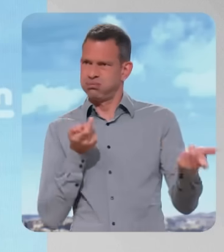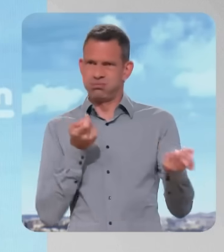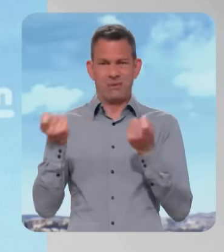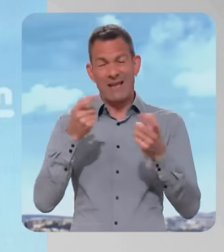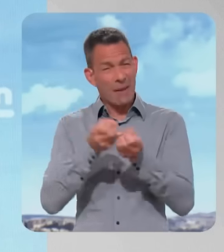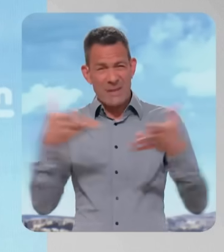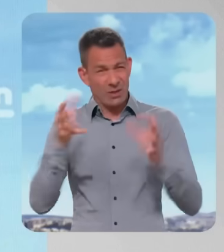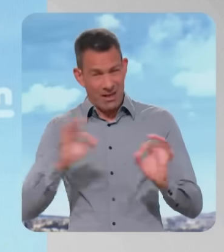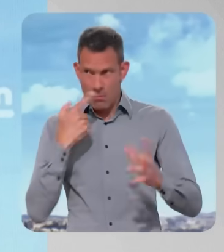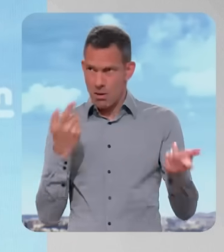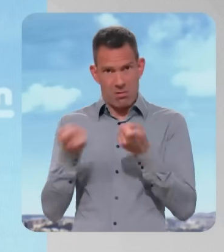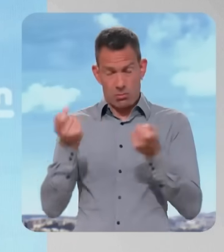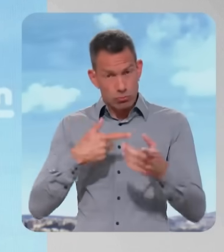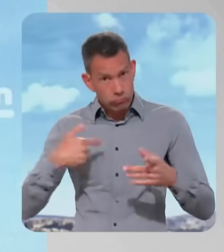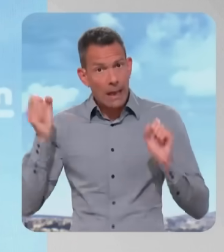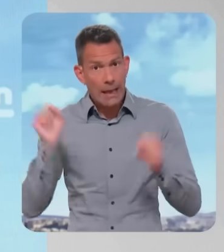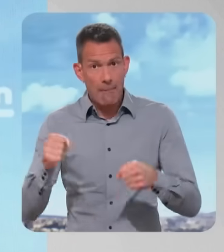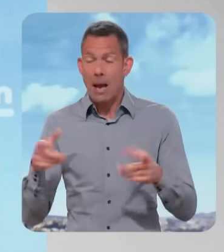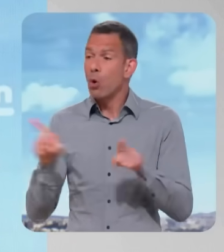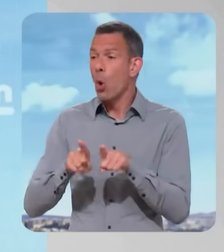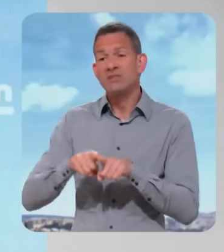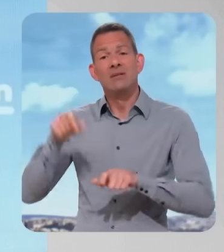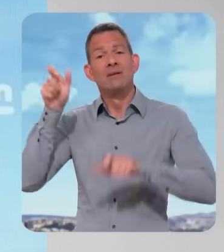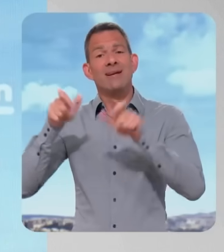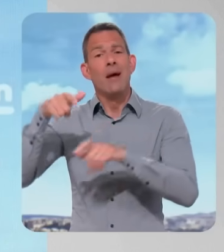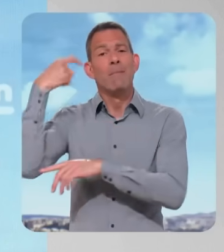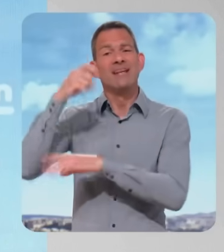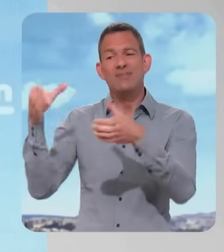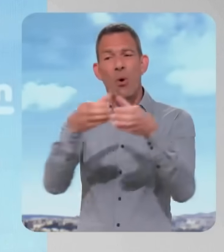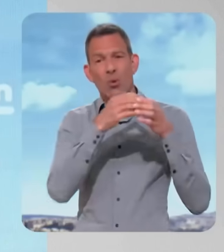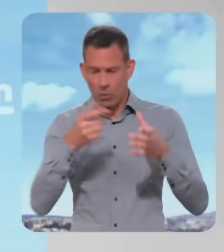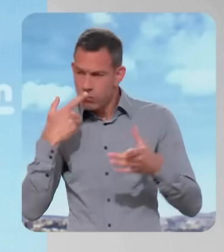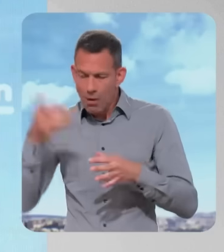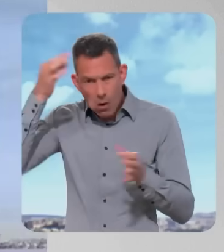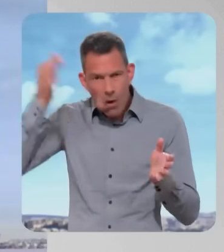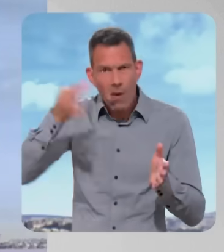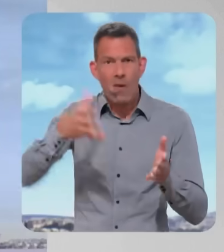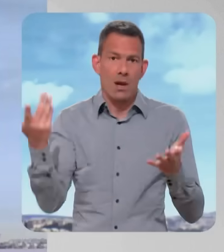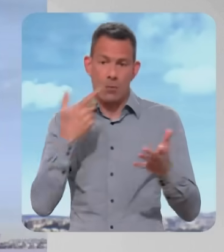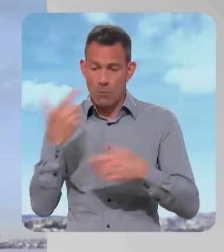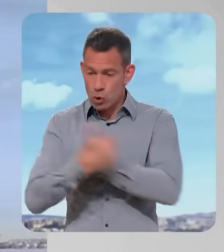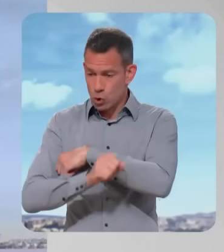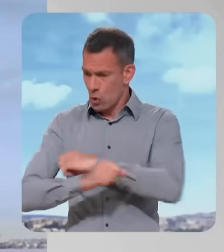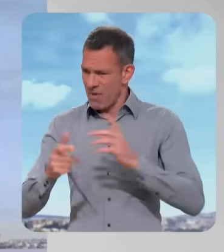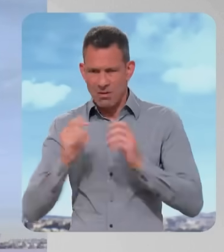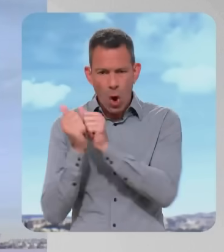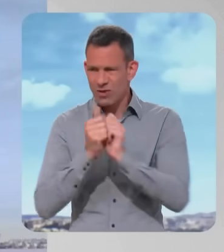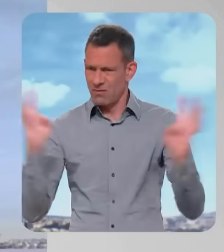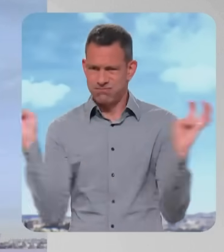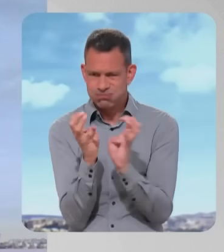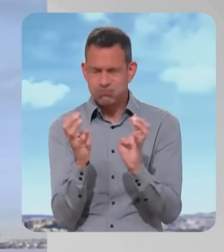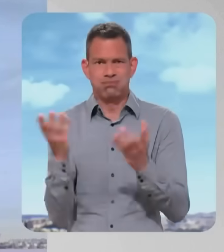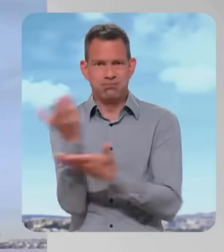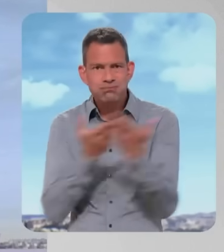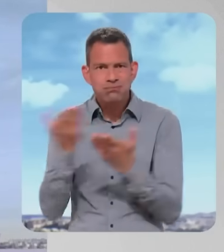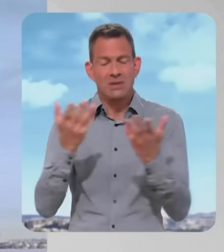majorité j'ai inventé des choses aussi avec les présidents de groupe des semaines transpartisanes des moments où tous les groupes se retrouvaient et vous voyez